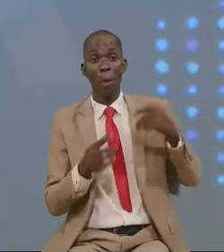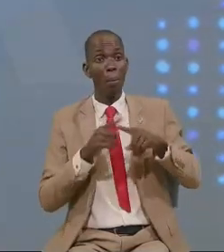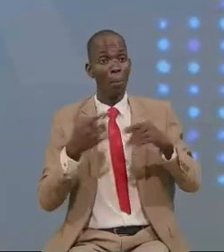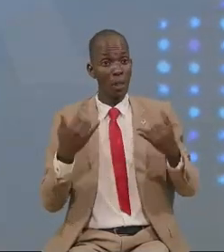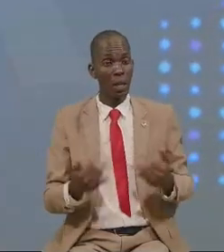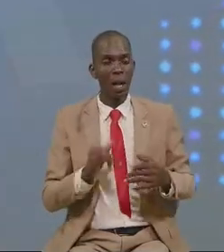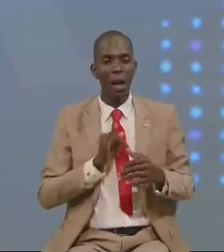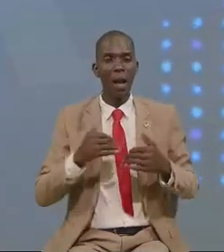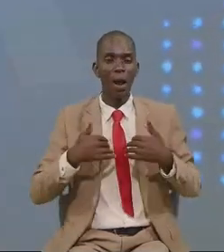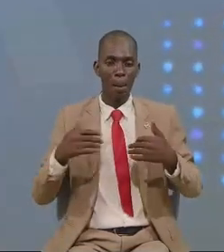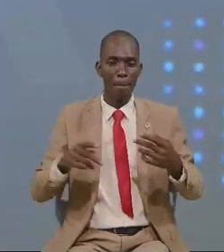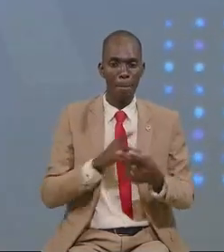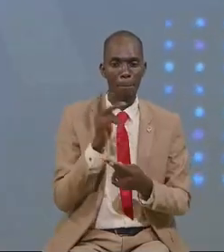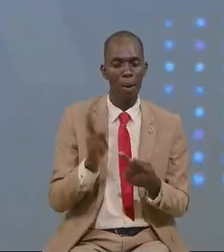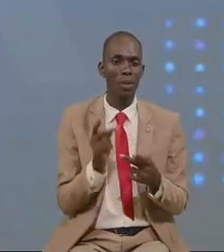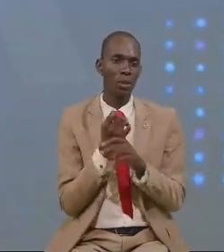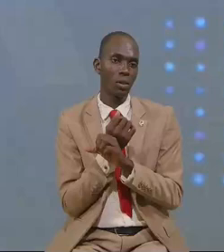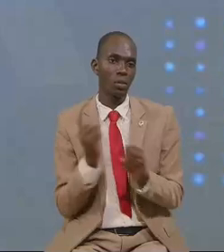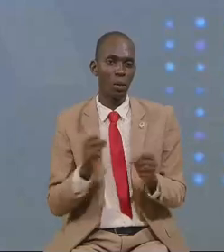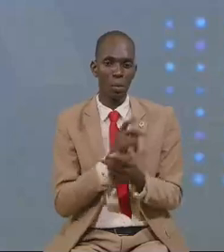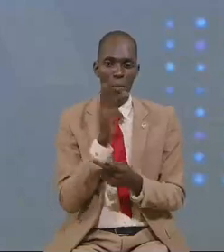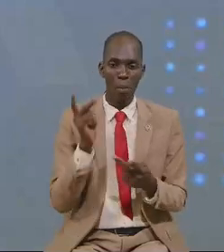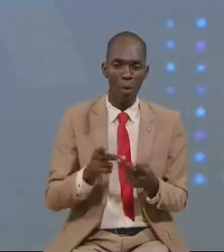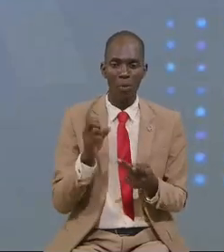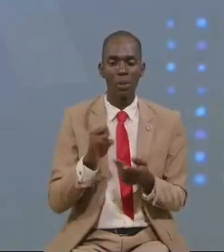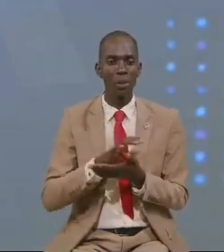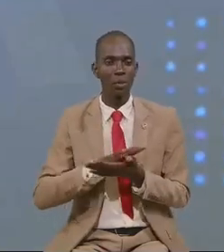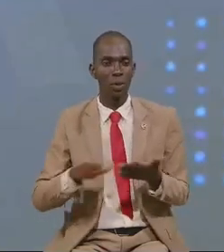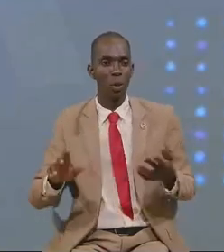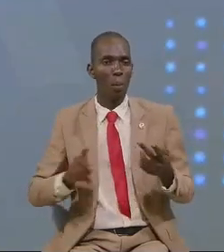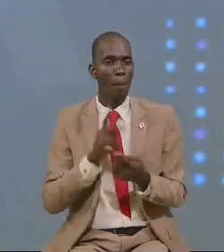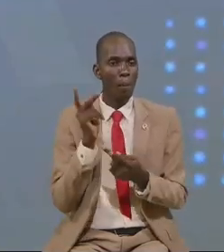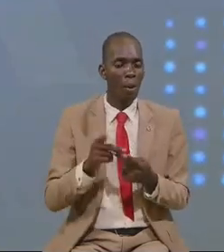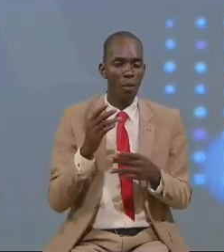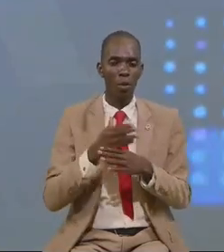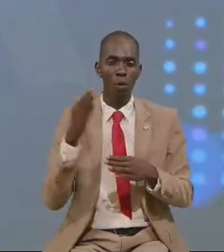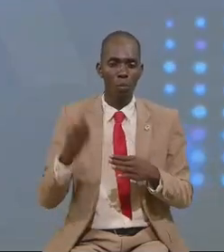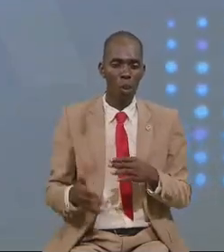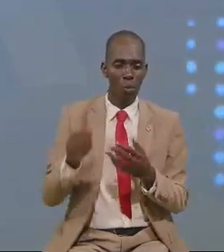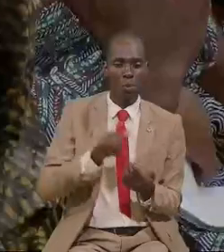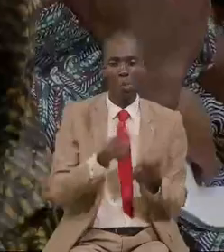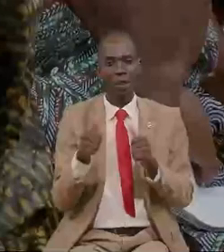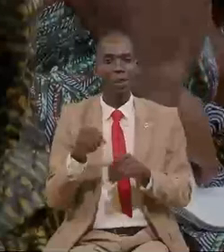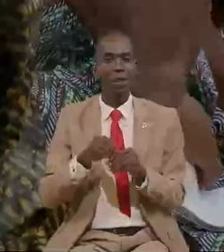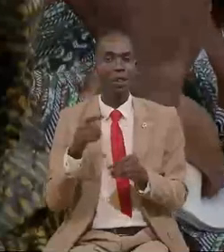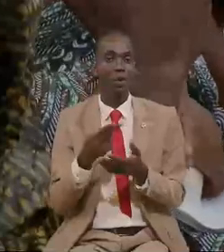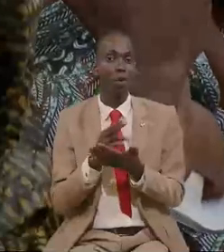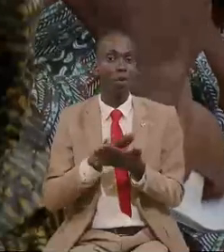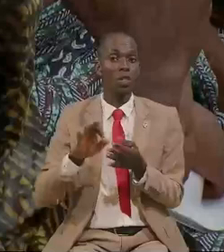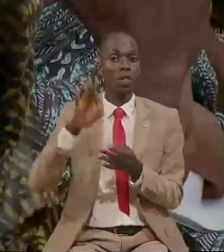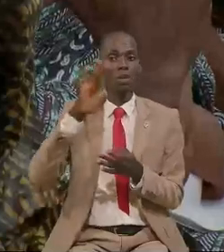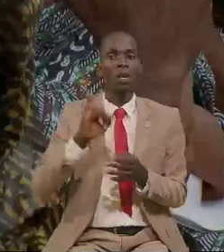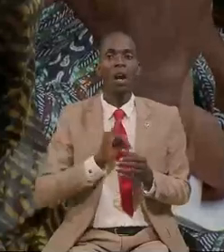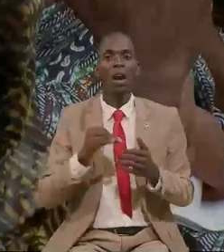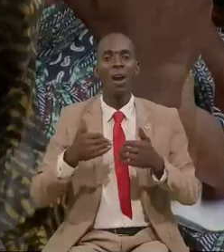parfait. J'ai la sanctification parfaite. J'ai le baptême complet parfait dans le Saint-Esprit. J'ai le